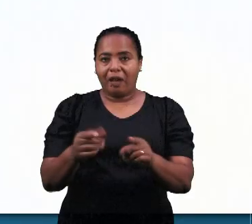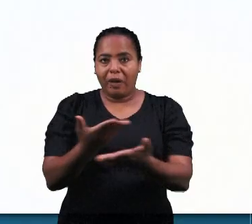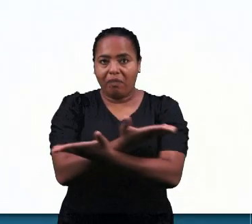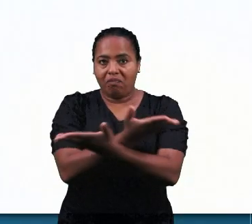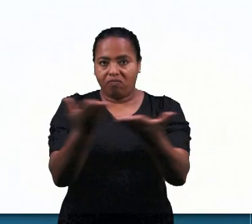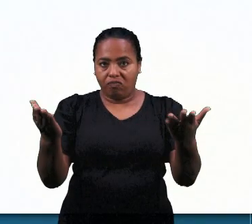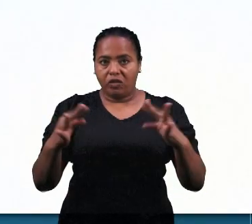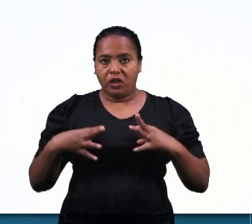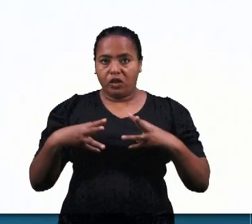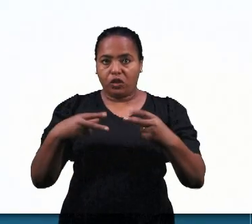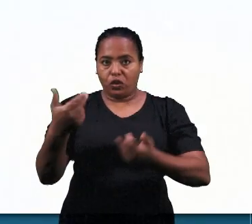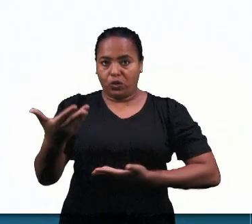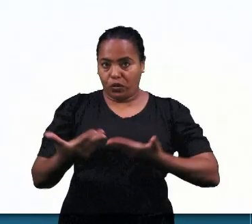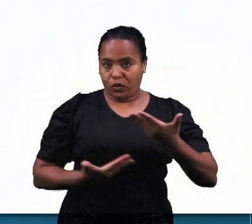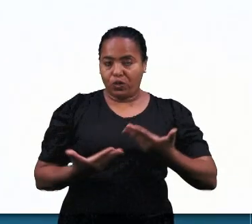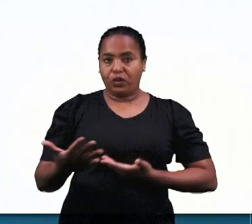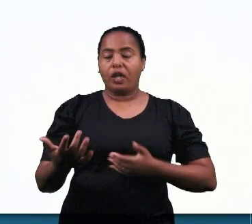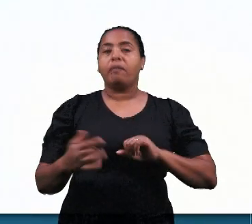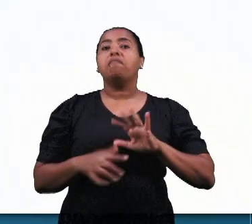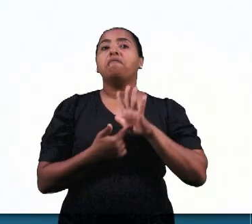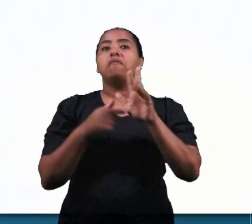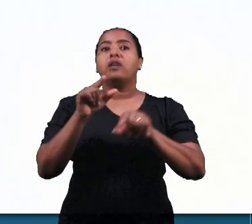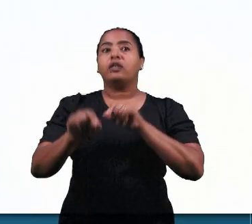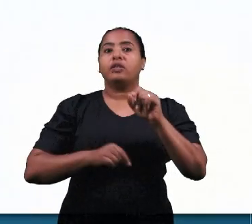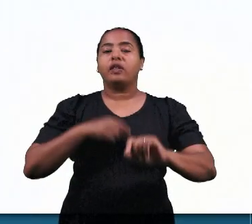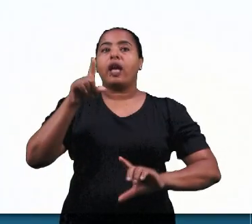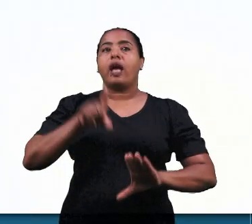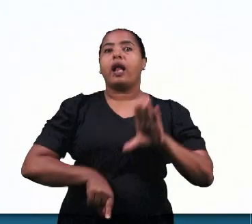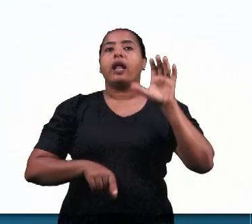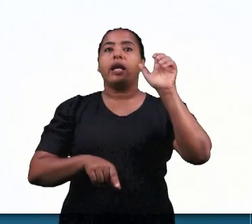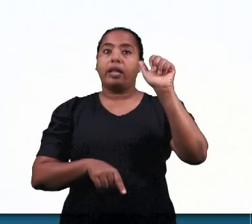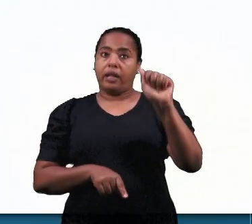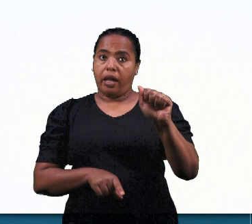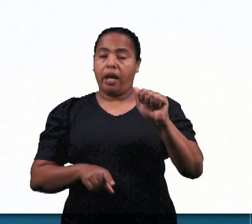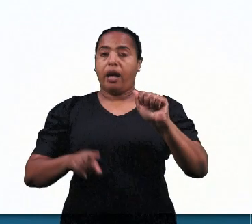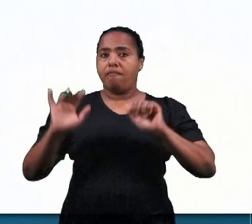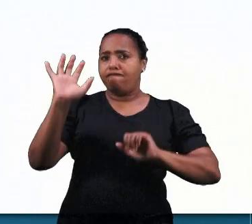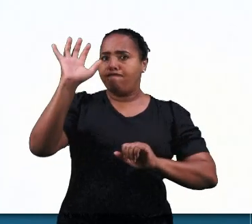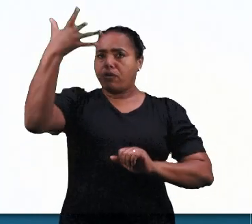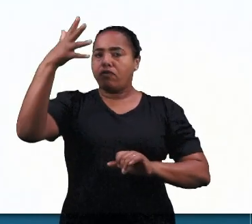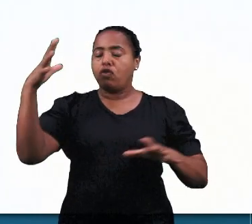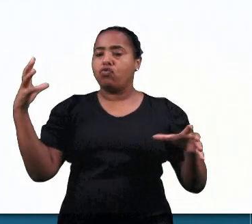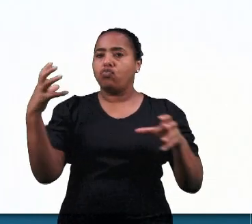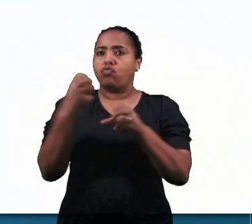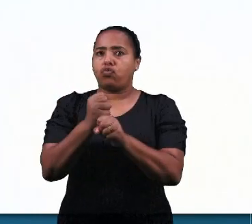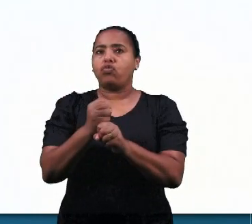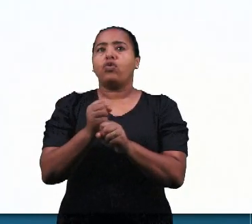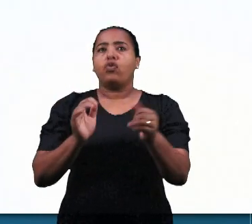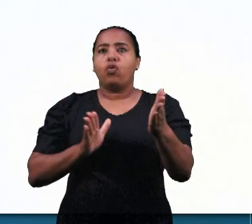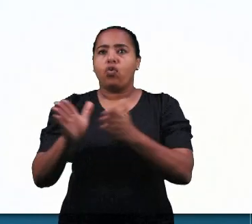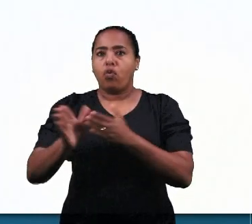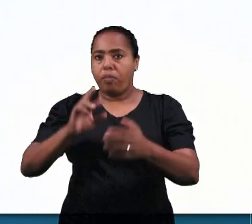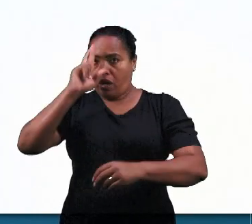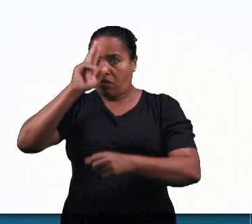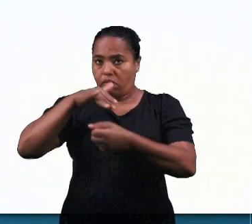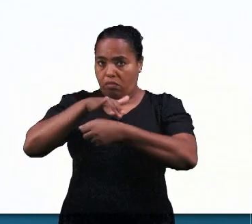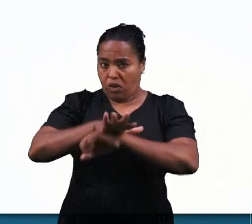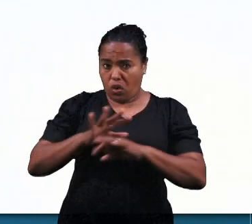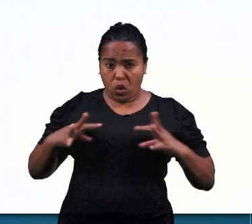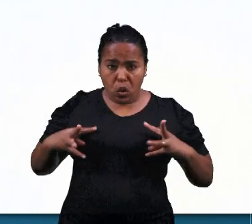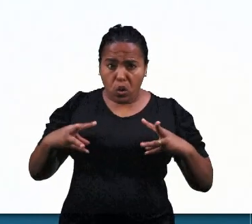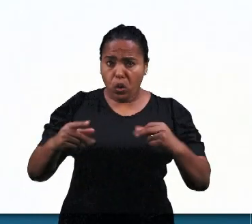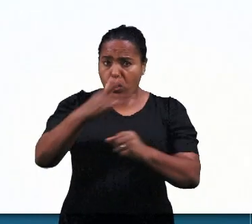lettre A, les signes qui se rajoutent au cri de la minuit sont pour toutes les personnes du monde. Pourquoi? Et lettre